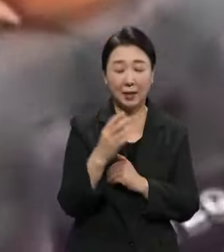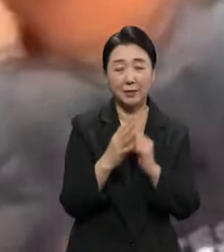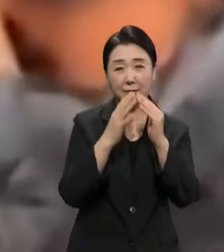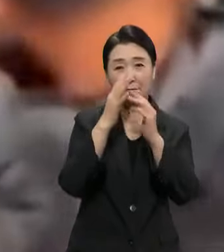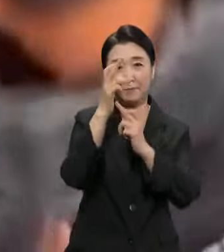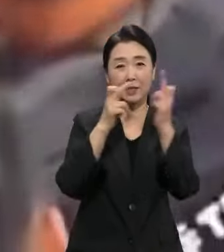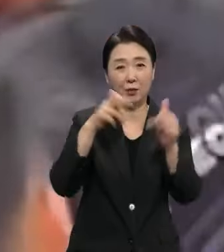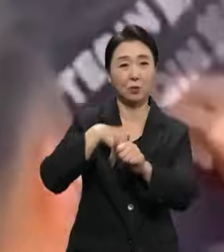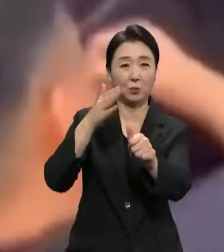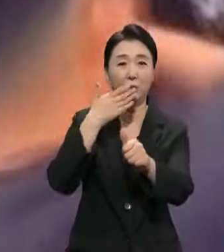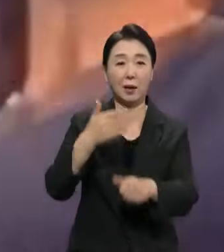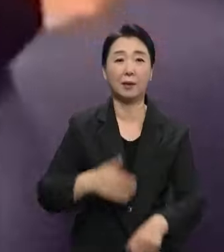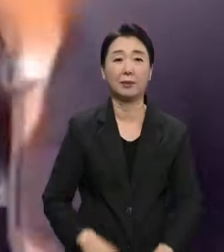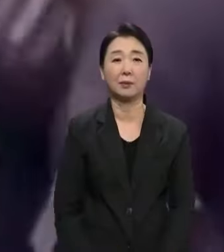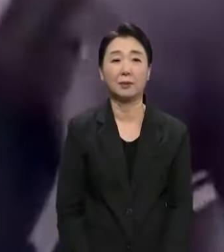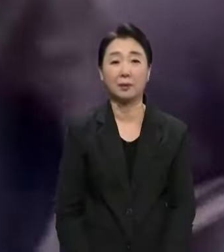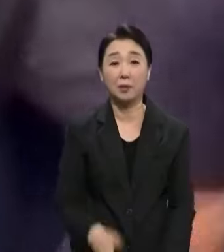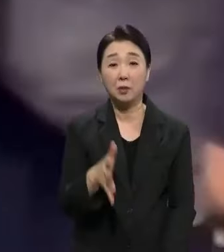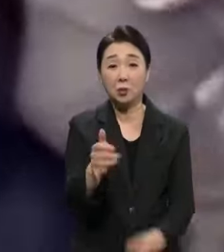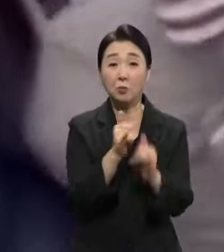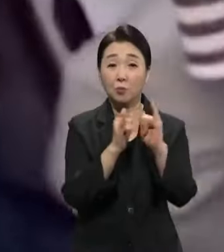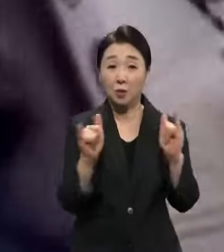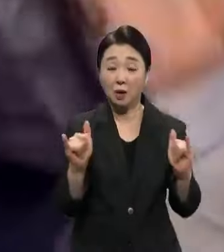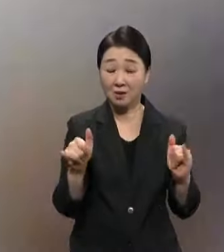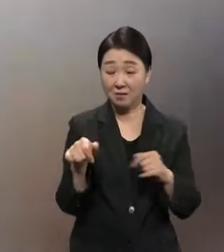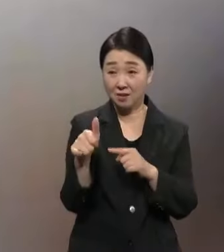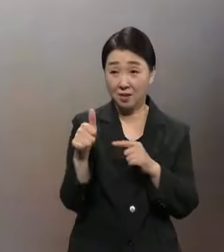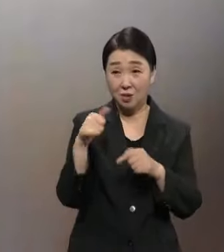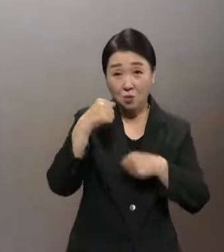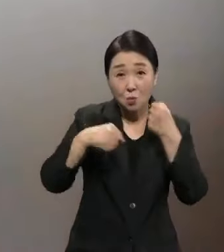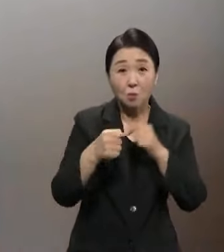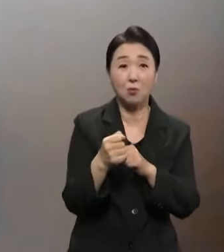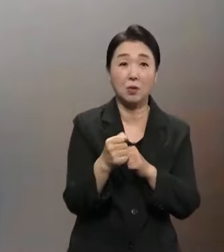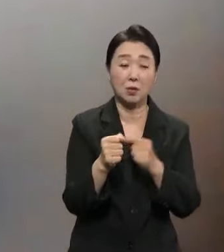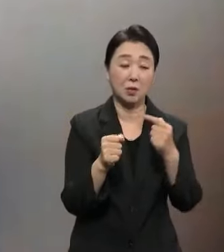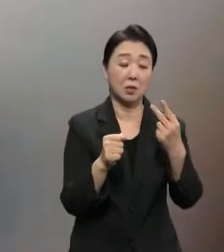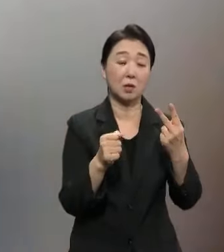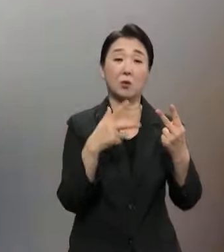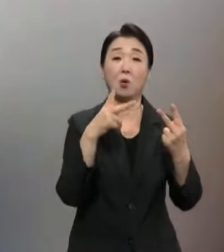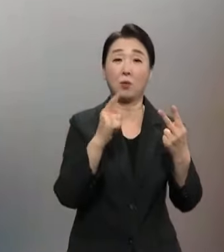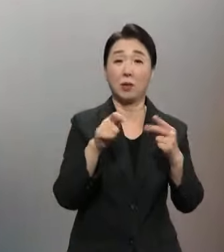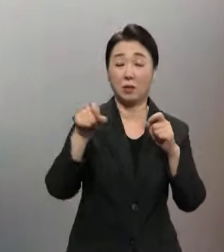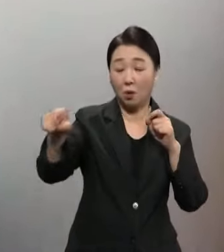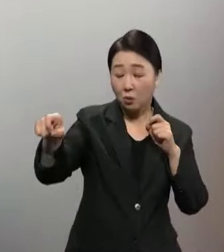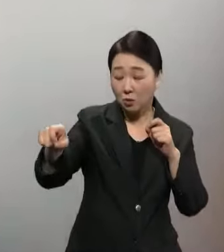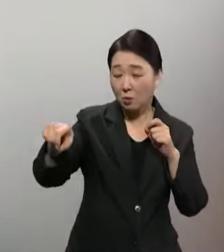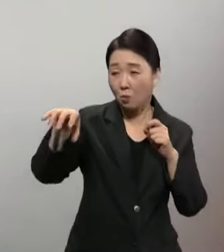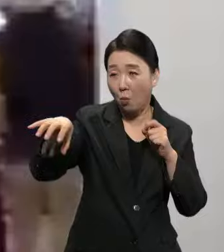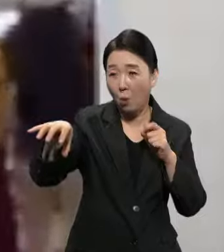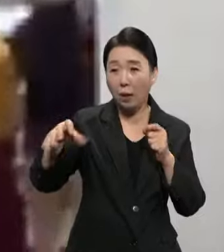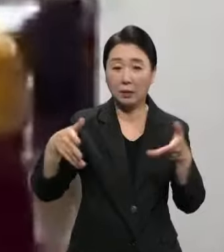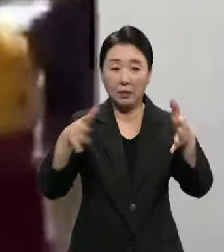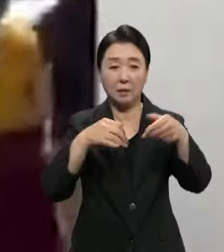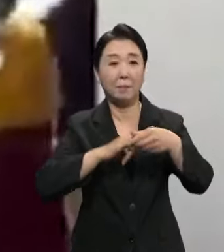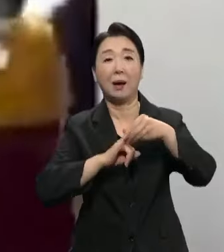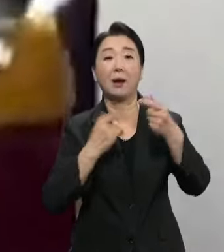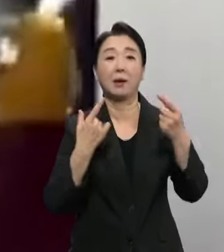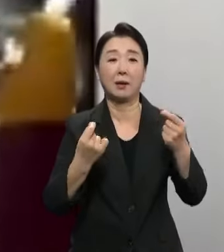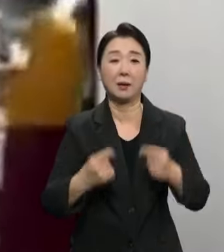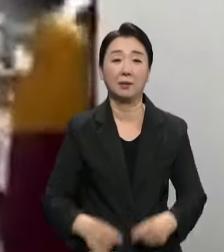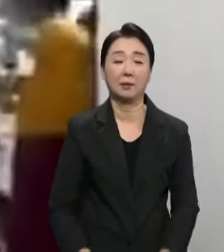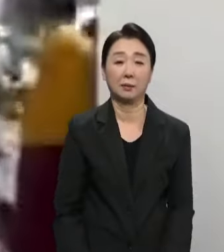야생으로 돌아갈 수 있었습니다. 전문가들은 이 표범이 2km 정도 떨어진 서식지에서 길을 잃은 걸로 추측하고